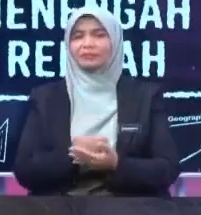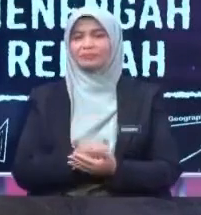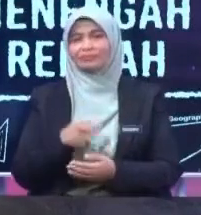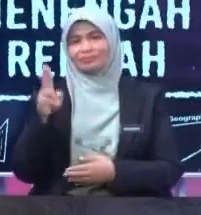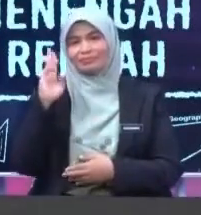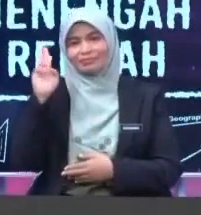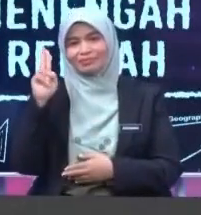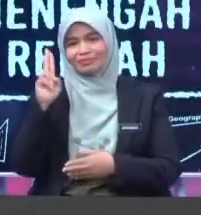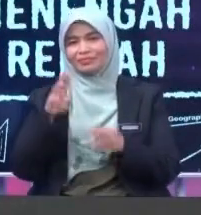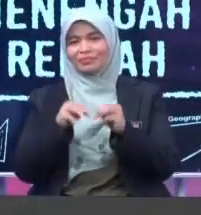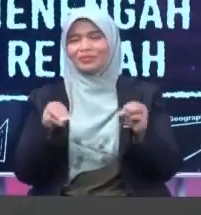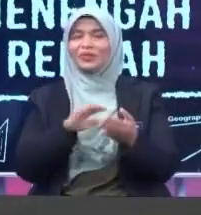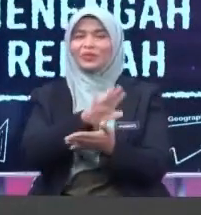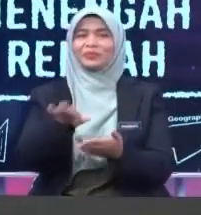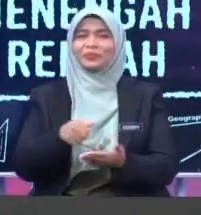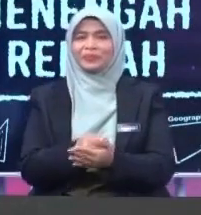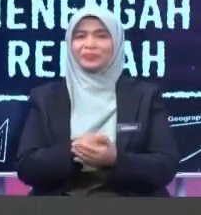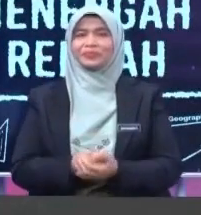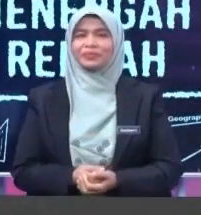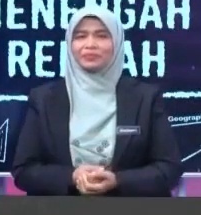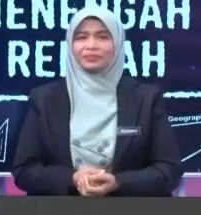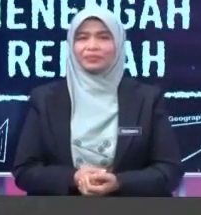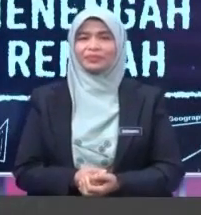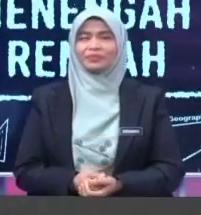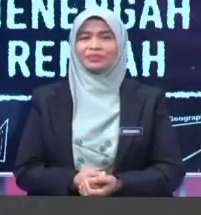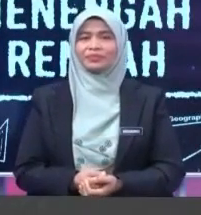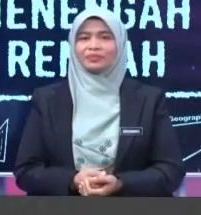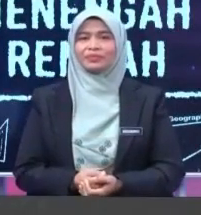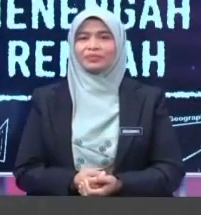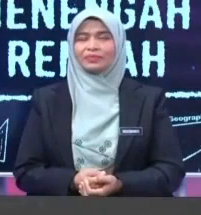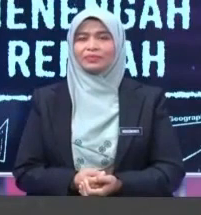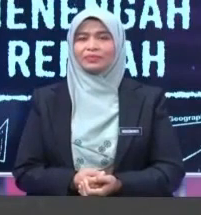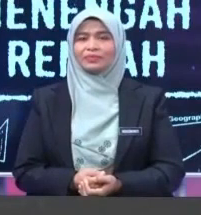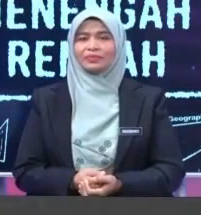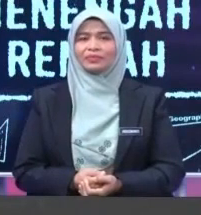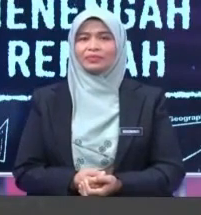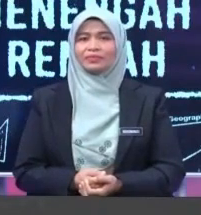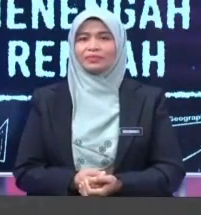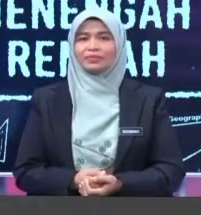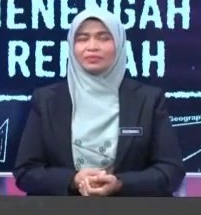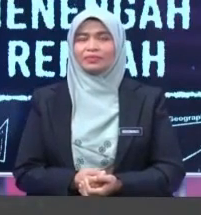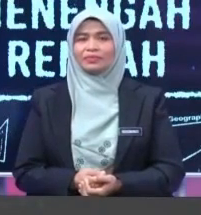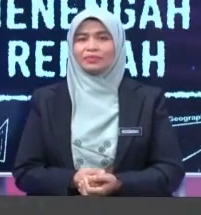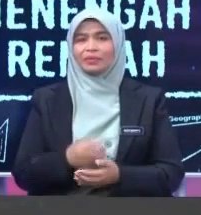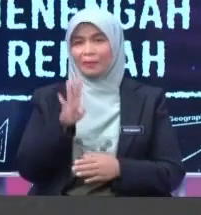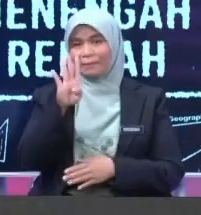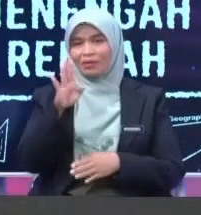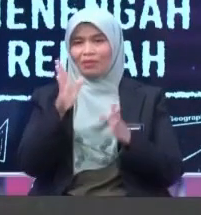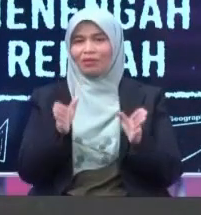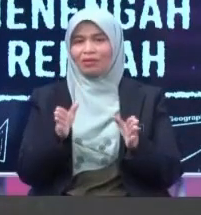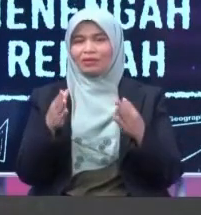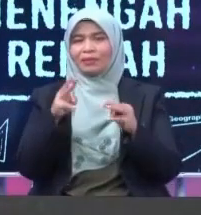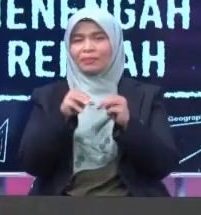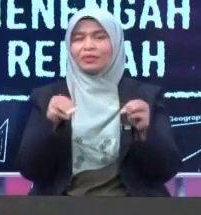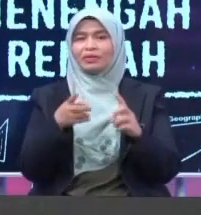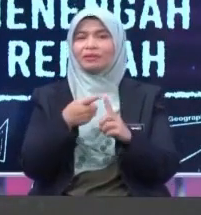murid-murid sekalian. Okey, silakan Ustazah. Ya, terima kasih Aiman. Ustazah perkenalkan empat anak murid Ustazah